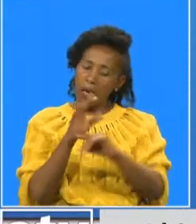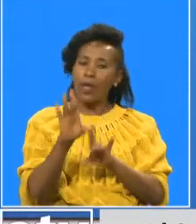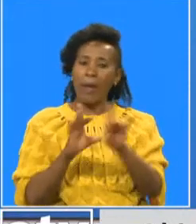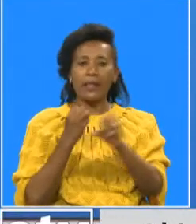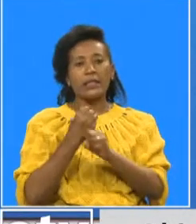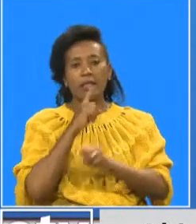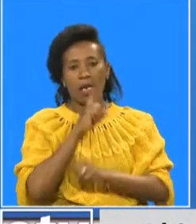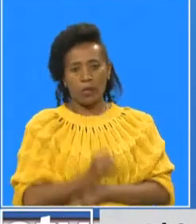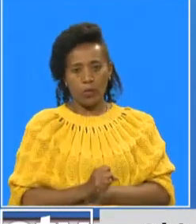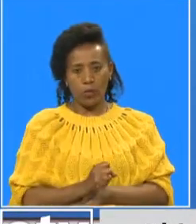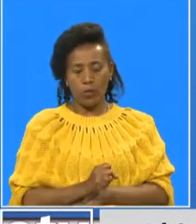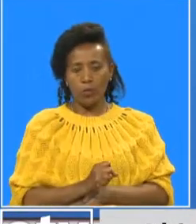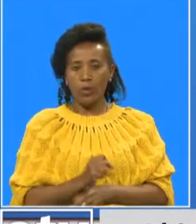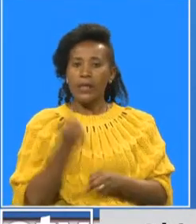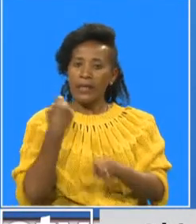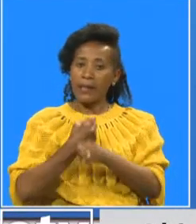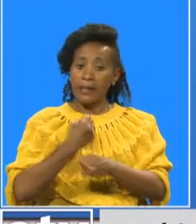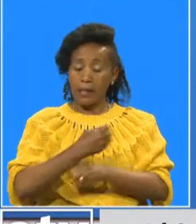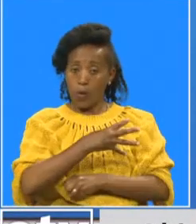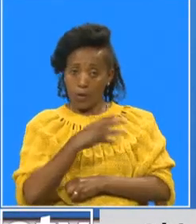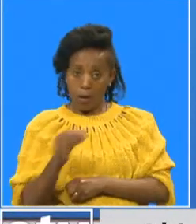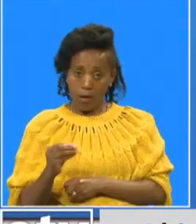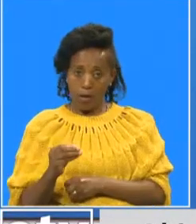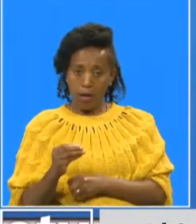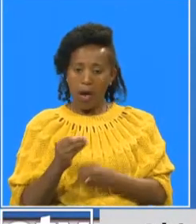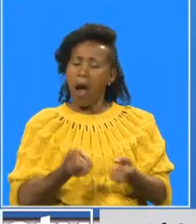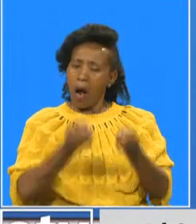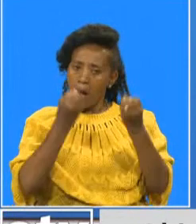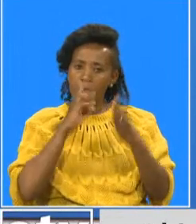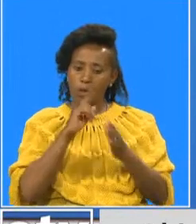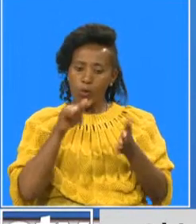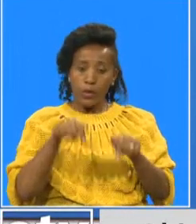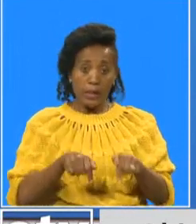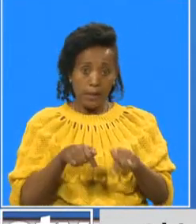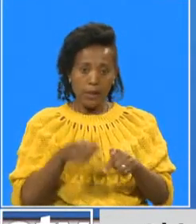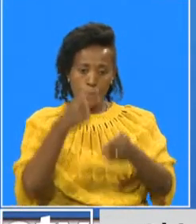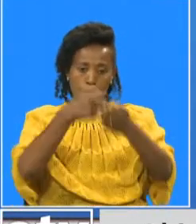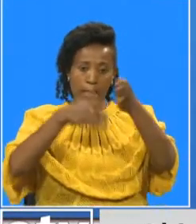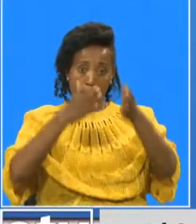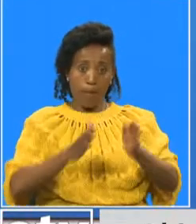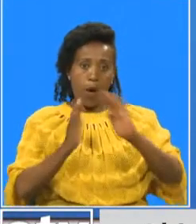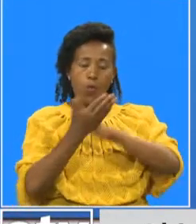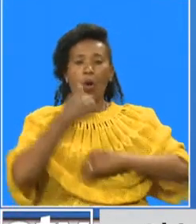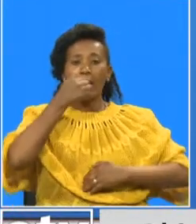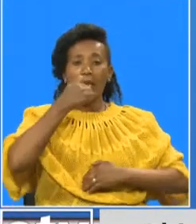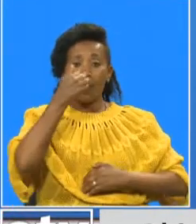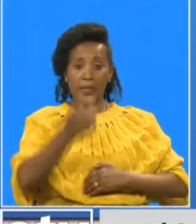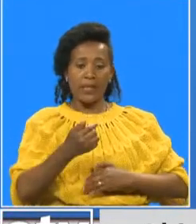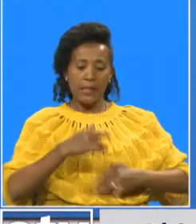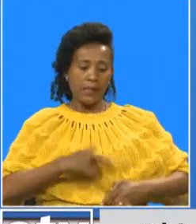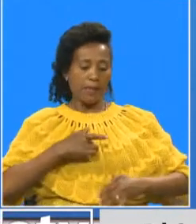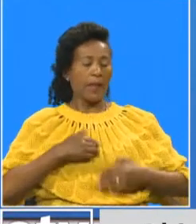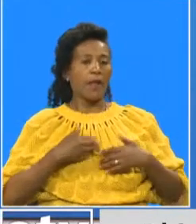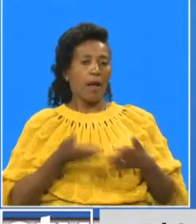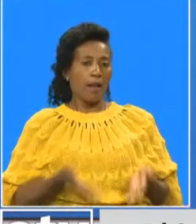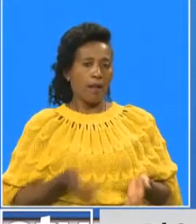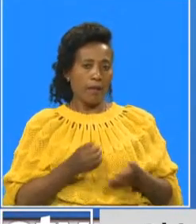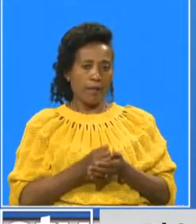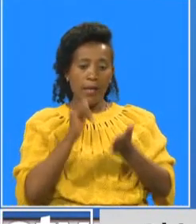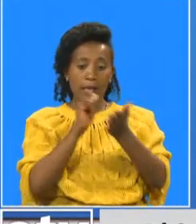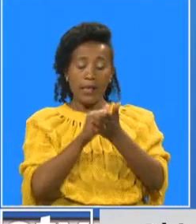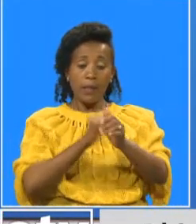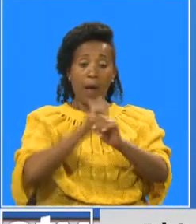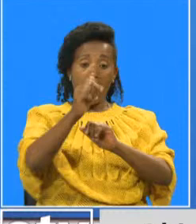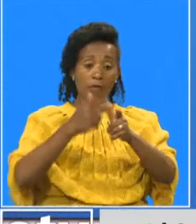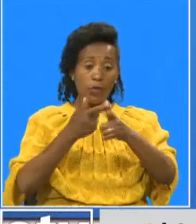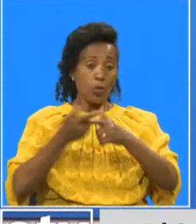የማድረግ ስራ ነው የተሰራውና አብዛኛው በዚህ ውጤታማ ሆኗል የሚል ስሜት አለኝ። ከዚህ